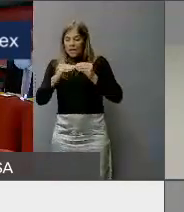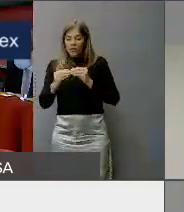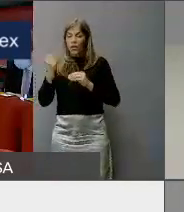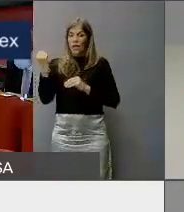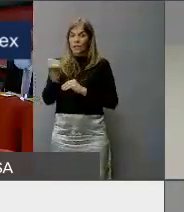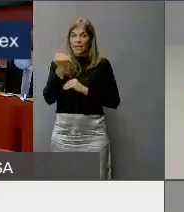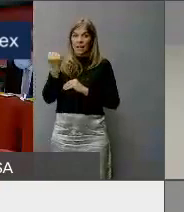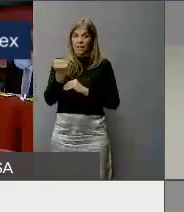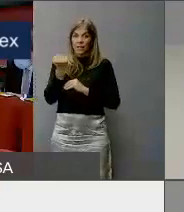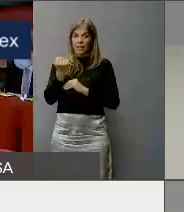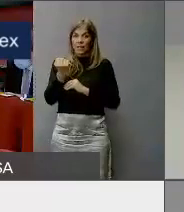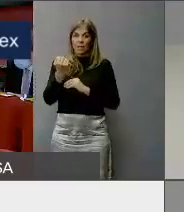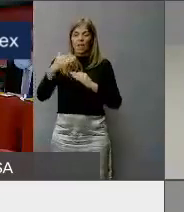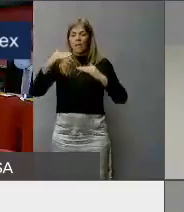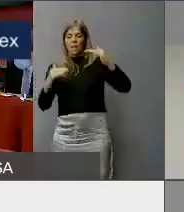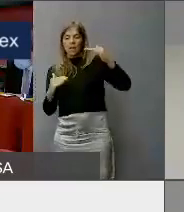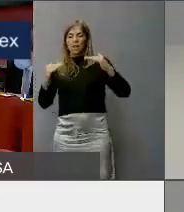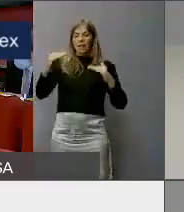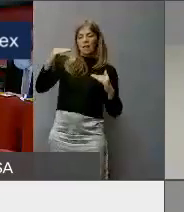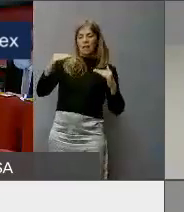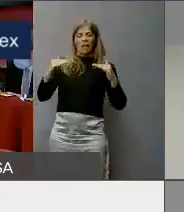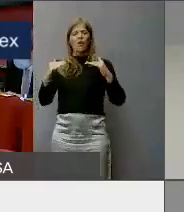di approccio